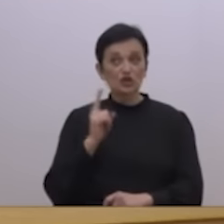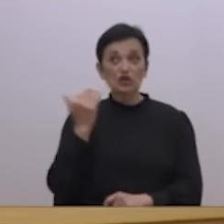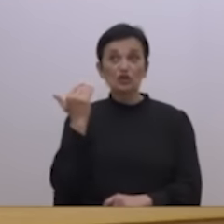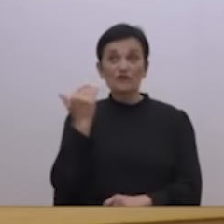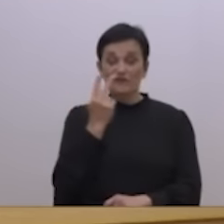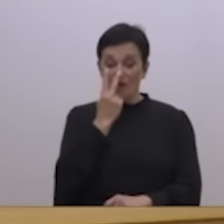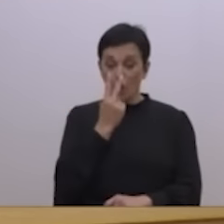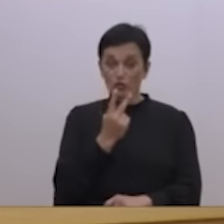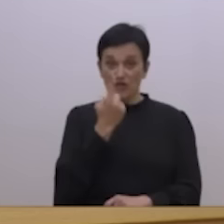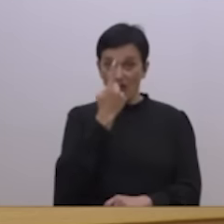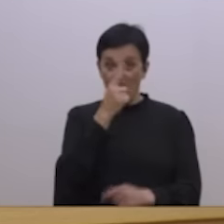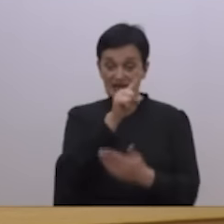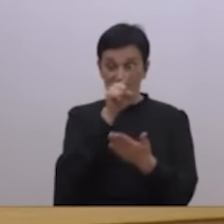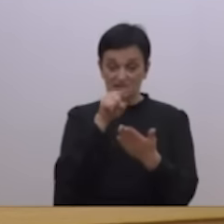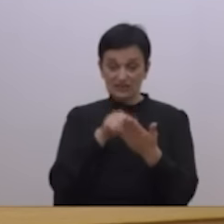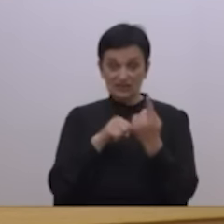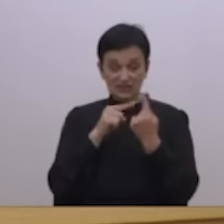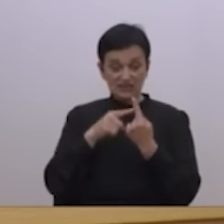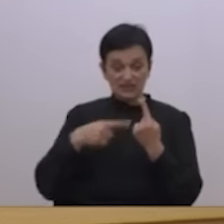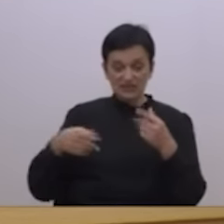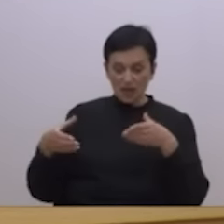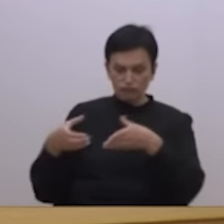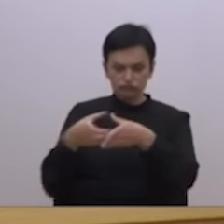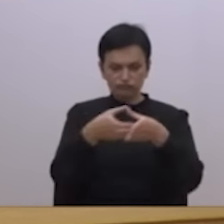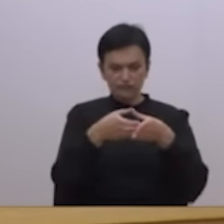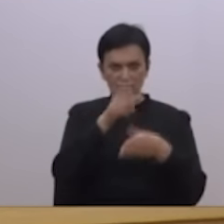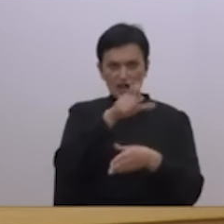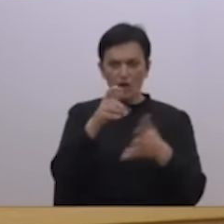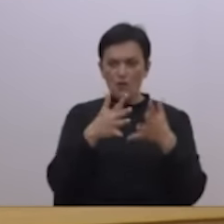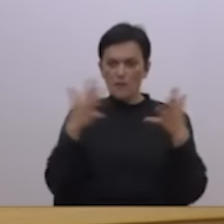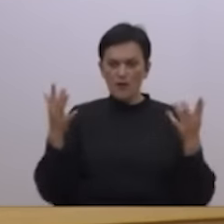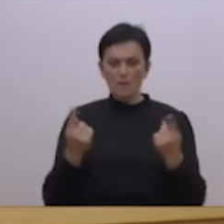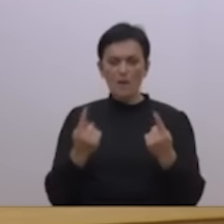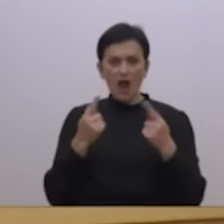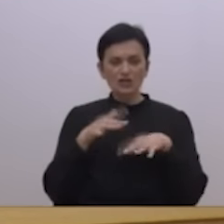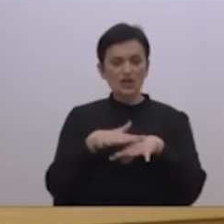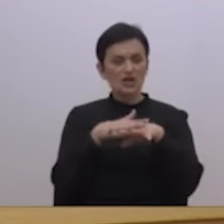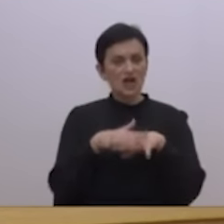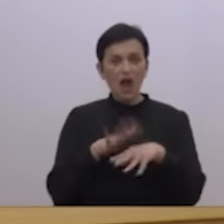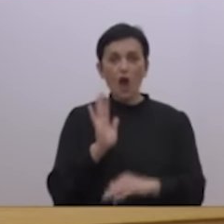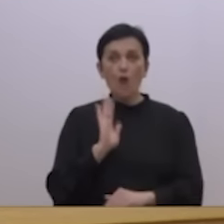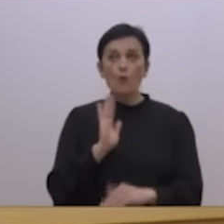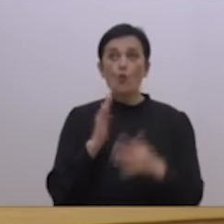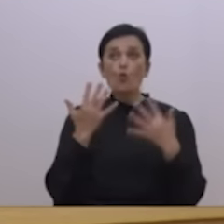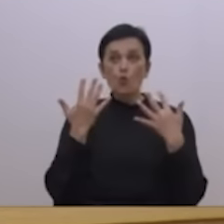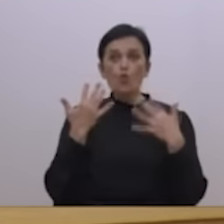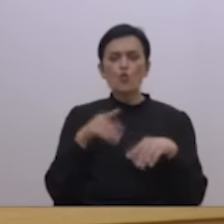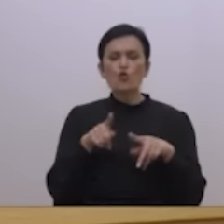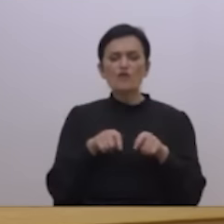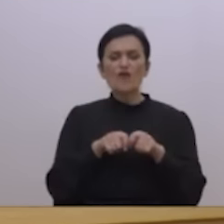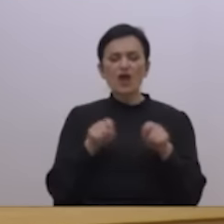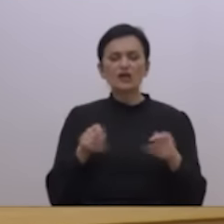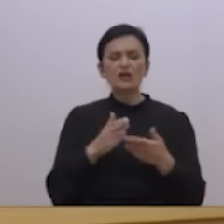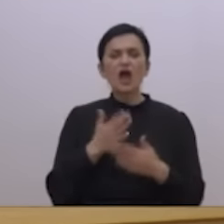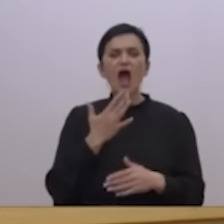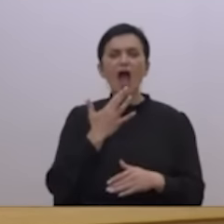რომ ერთი საკითხი სირგული გაერთიანებული ხალხის მასშტაბური გამოსულები კი არ არის. აქ არის უკვე ჩამოყალიბებული